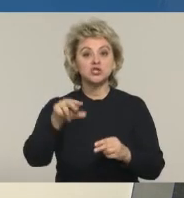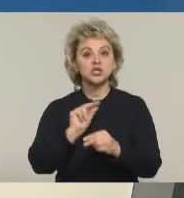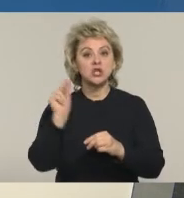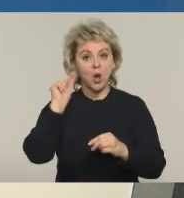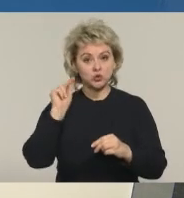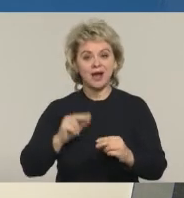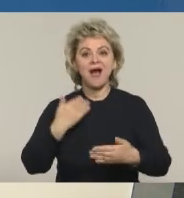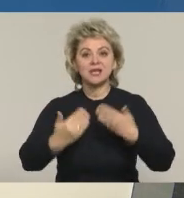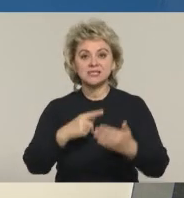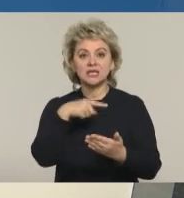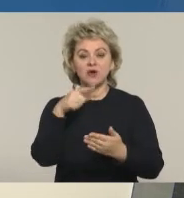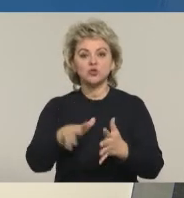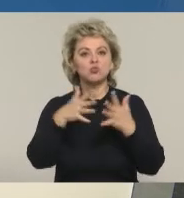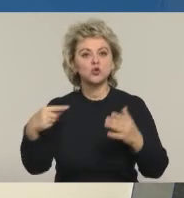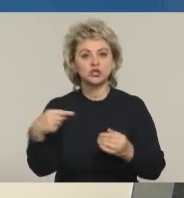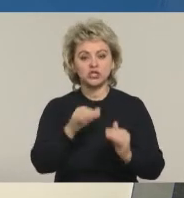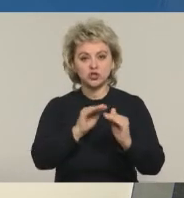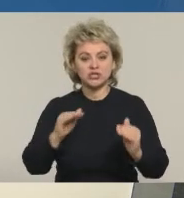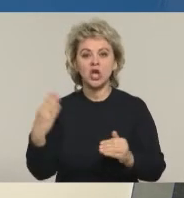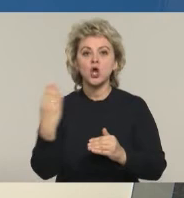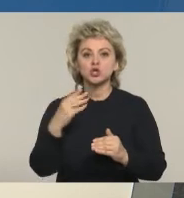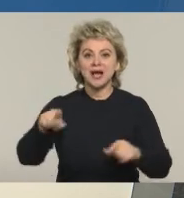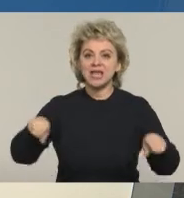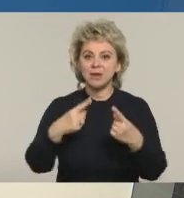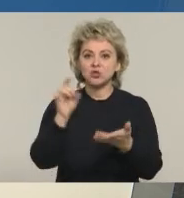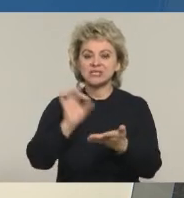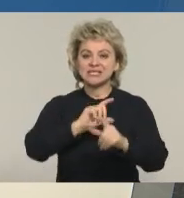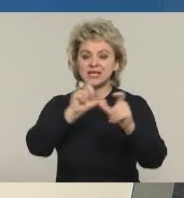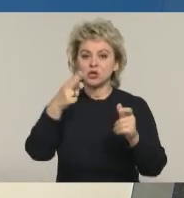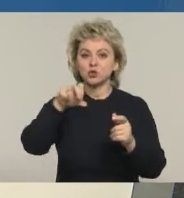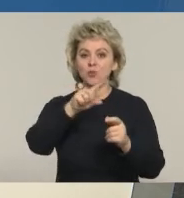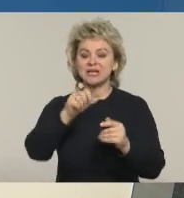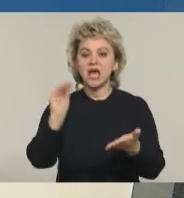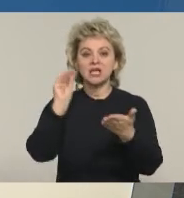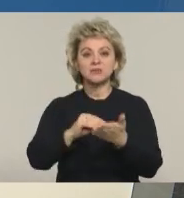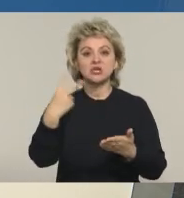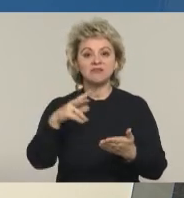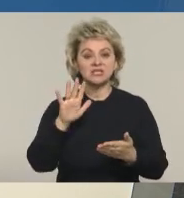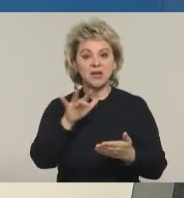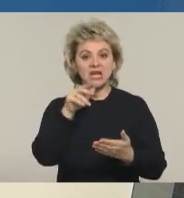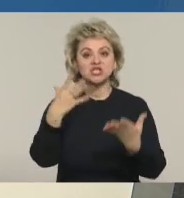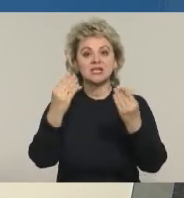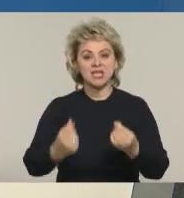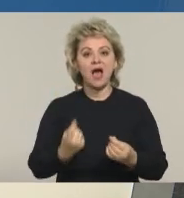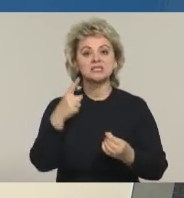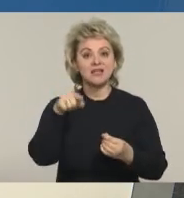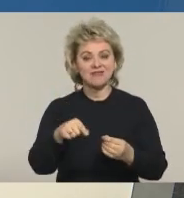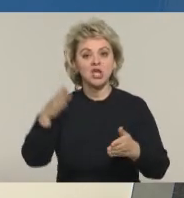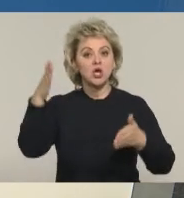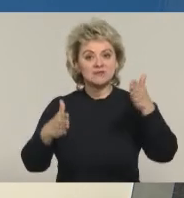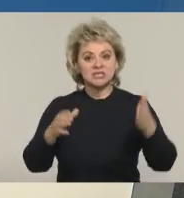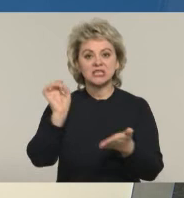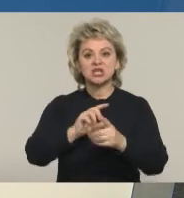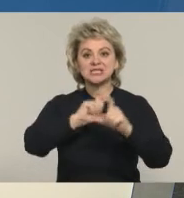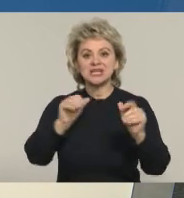Здесь научились ходить и говорить больше 1000 детей. Шахтинский реабилитационный центр «Добродей» отмечает 25 лет со дня основания. В